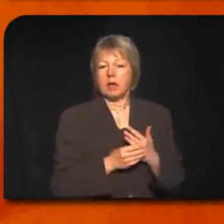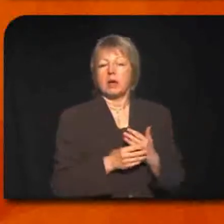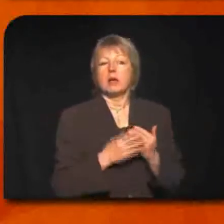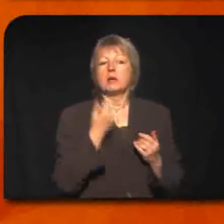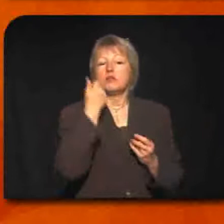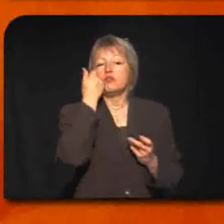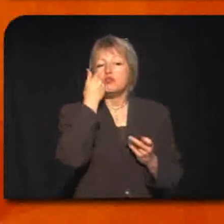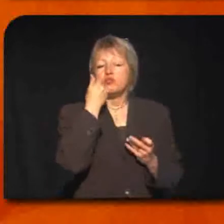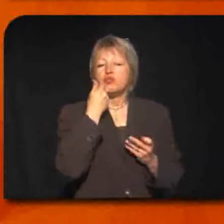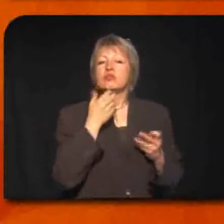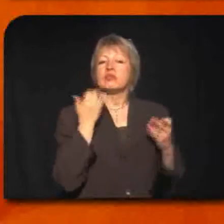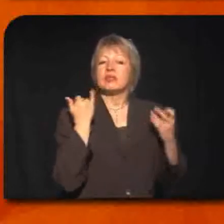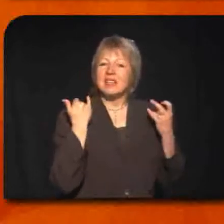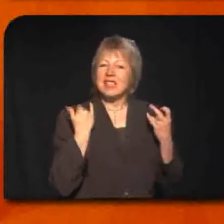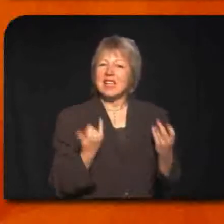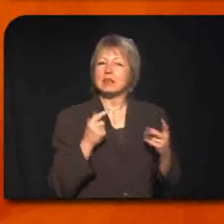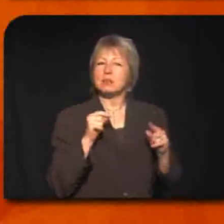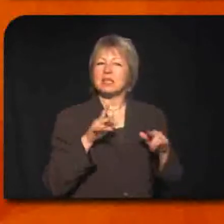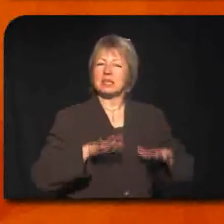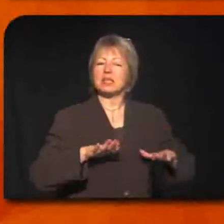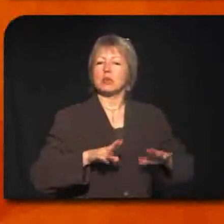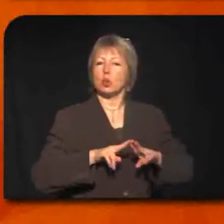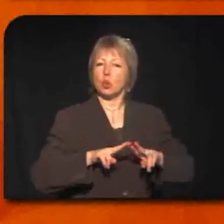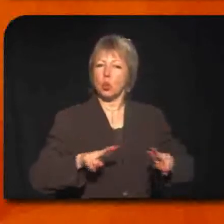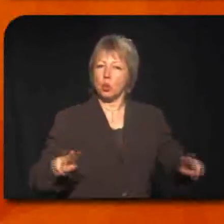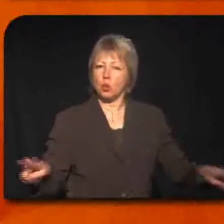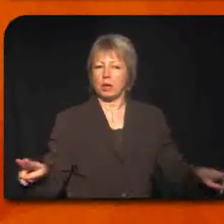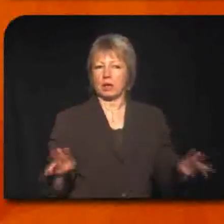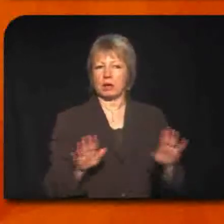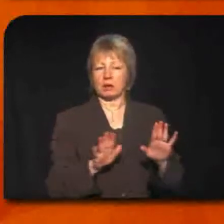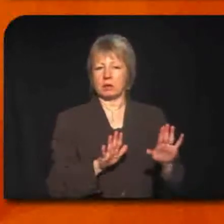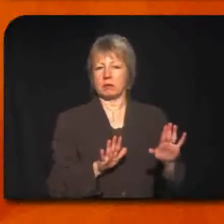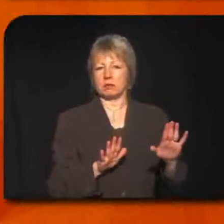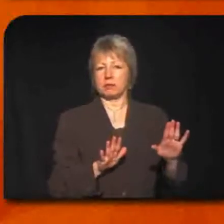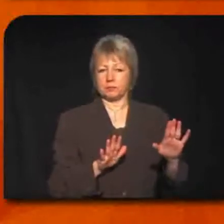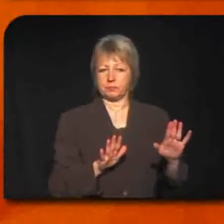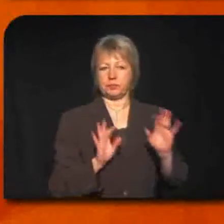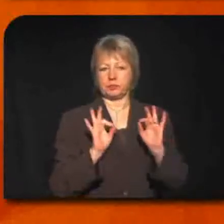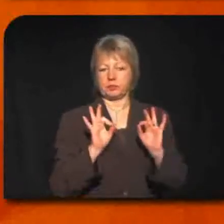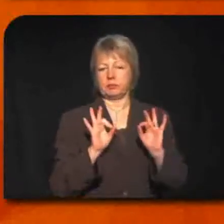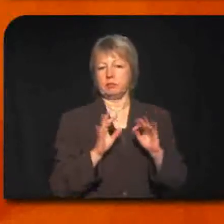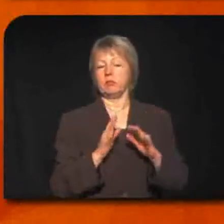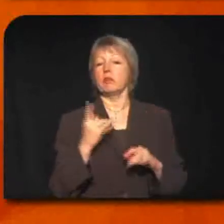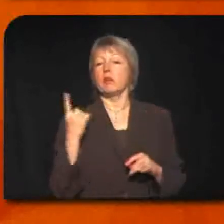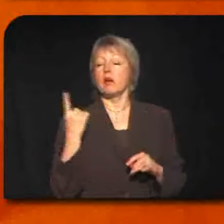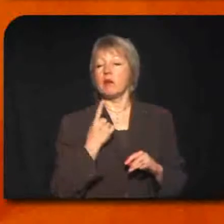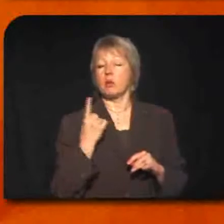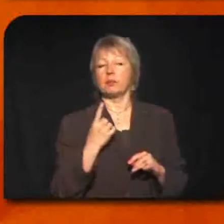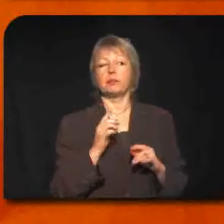bitte euch jetzt mal ein bisschen ruhig zu sein gut Wahlhelfer